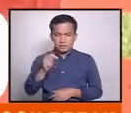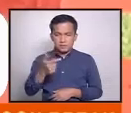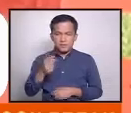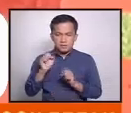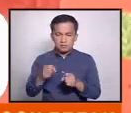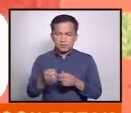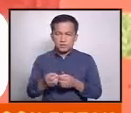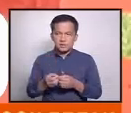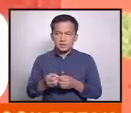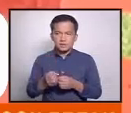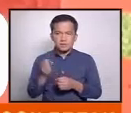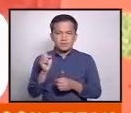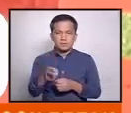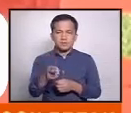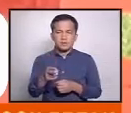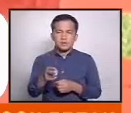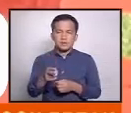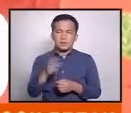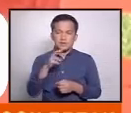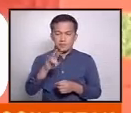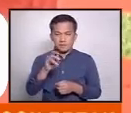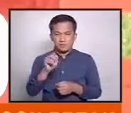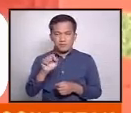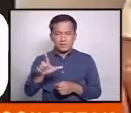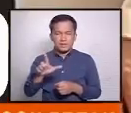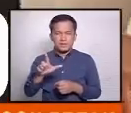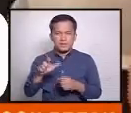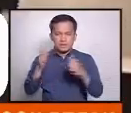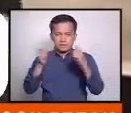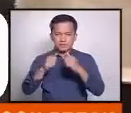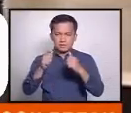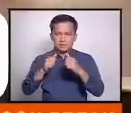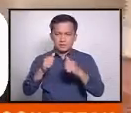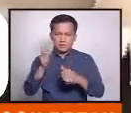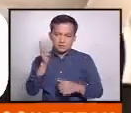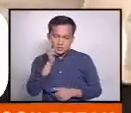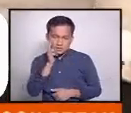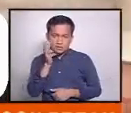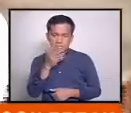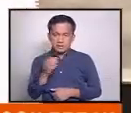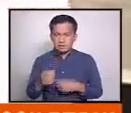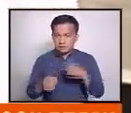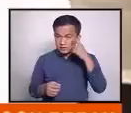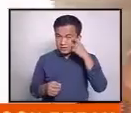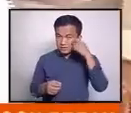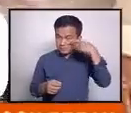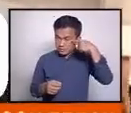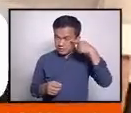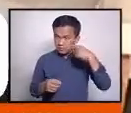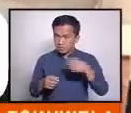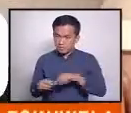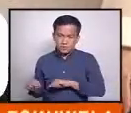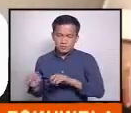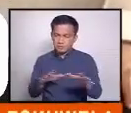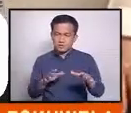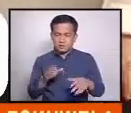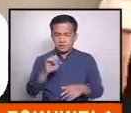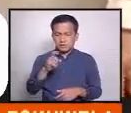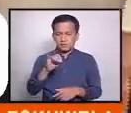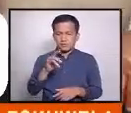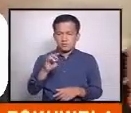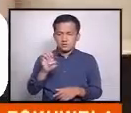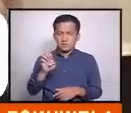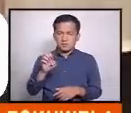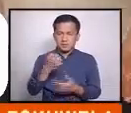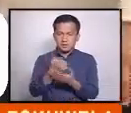ipatupad ang verbal agreement ni Pangulong Duterte at Chinese President Xi Jinping tungkol sa pangingisda sa exclusive economic